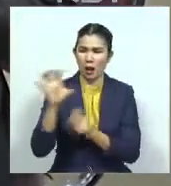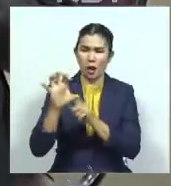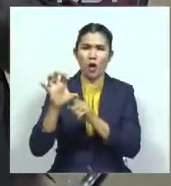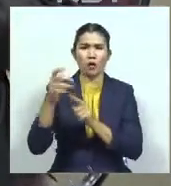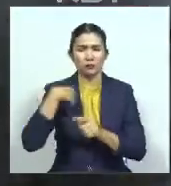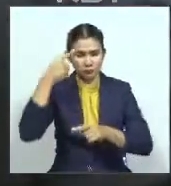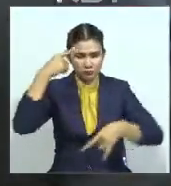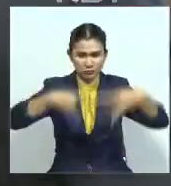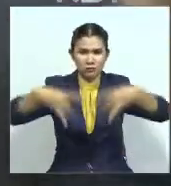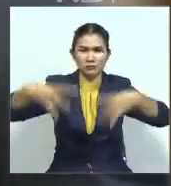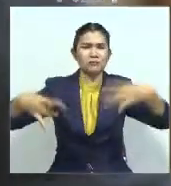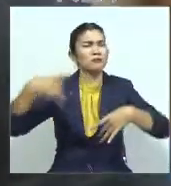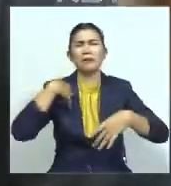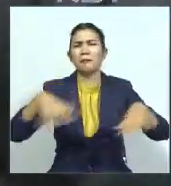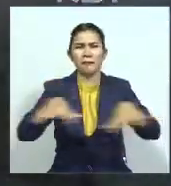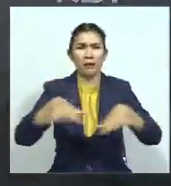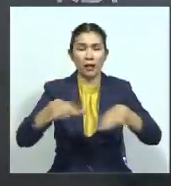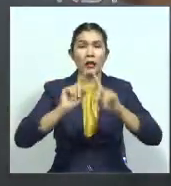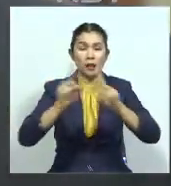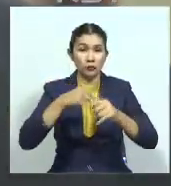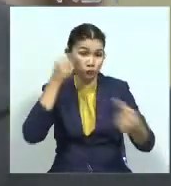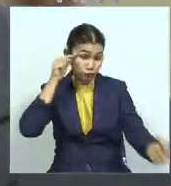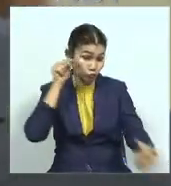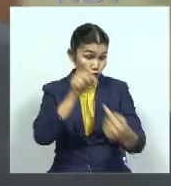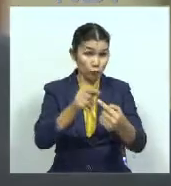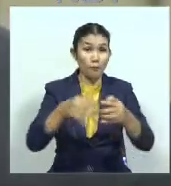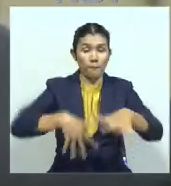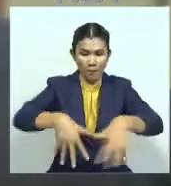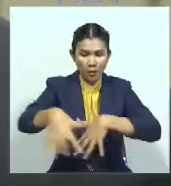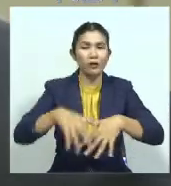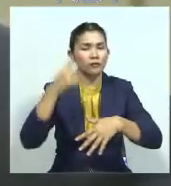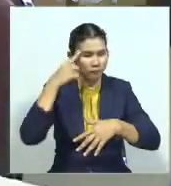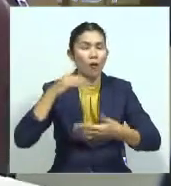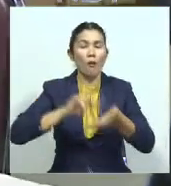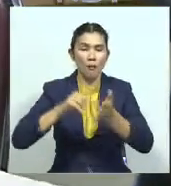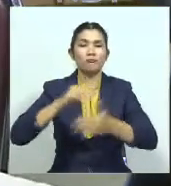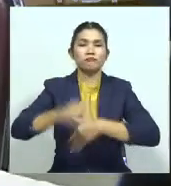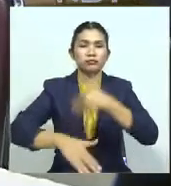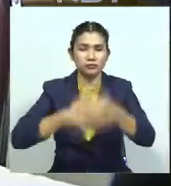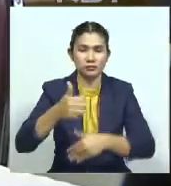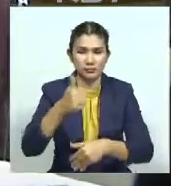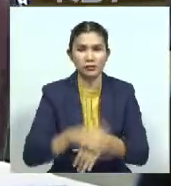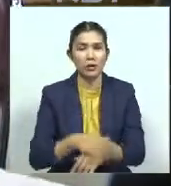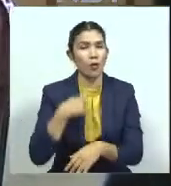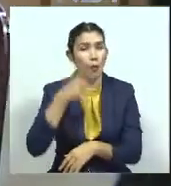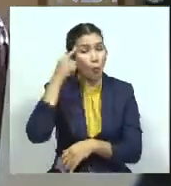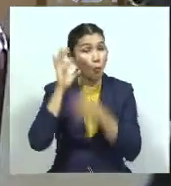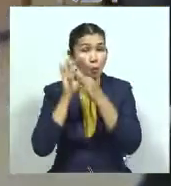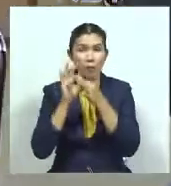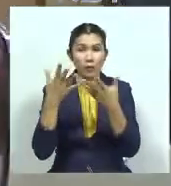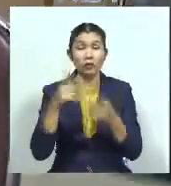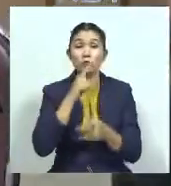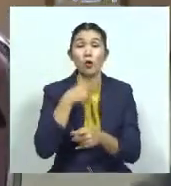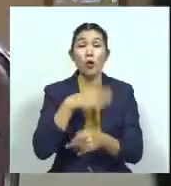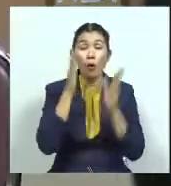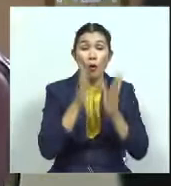ความเห็นแตกต่างกันหากยึดประโยชน์ของประชาชนทุกอย่างก็จะดีเองนะคะและก็ไม่กังวลหากมีอดีตรัฐมนตรีมาทำหน้